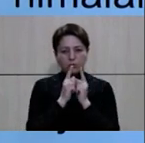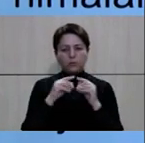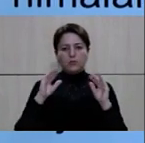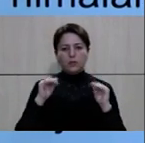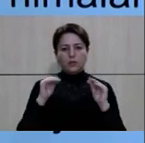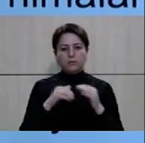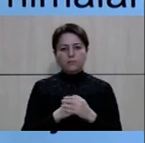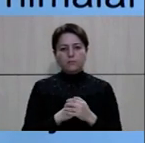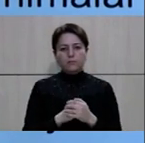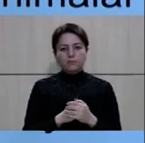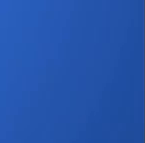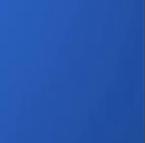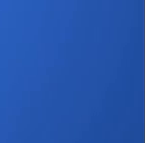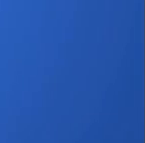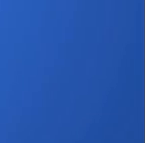xayr.